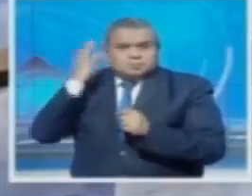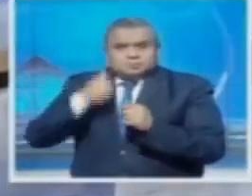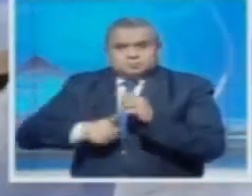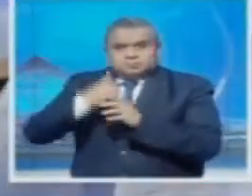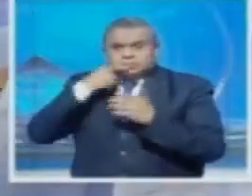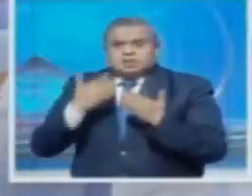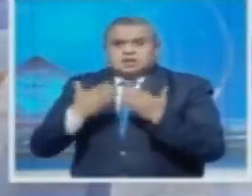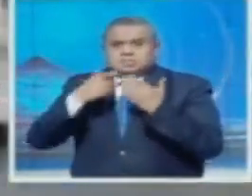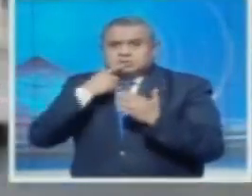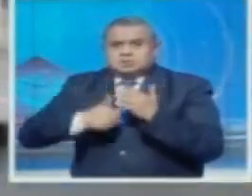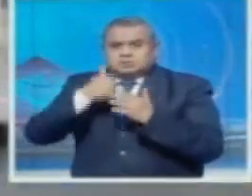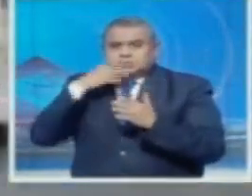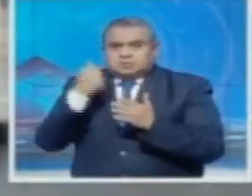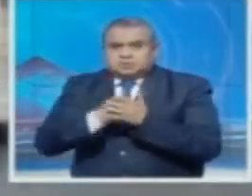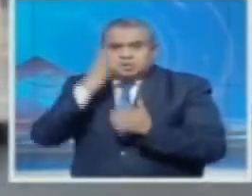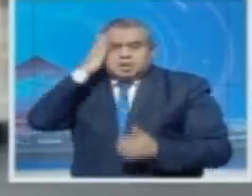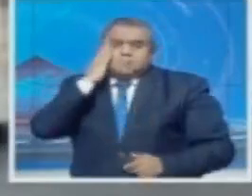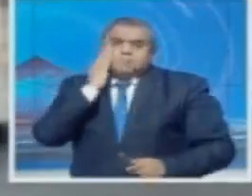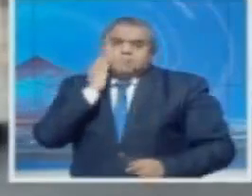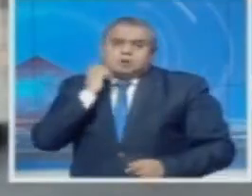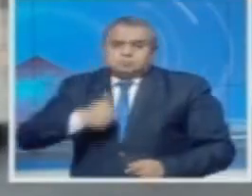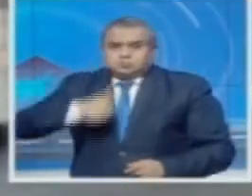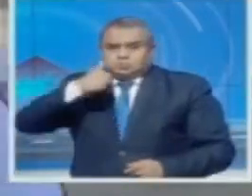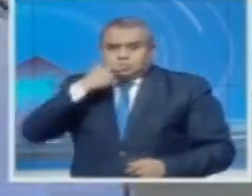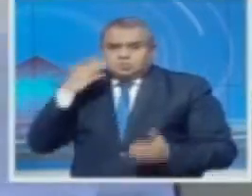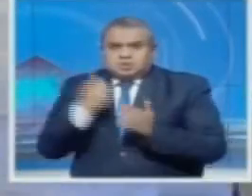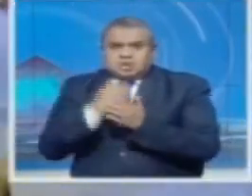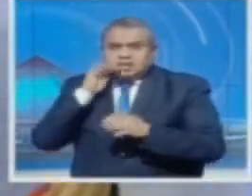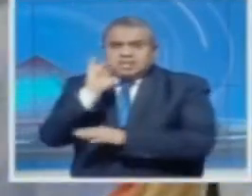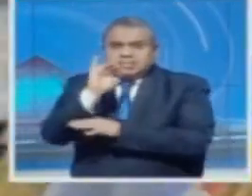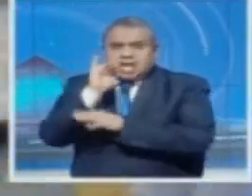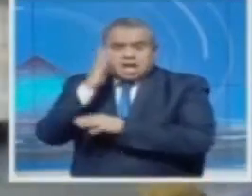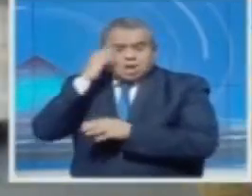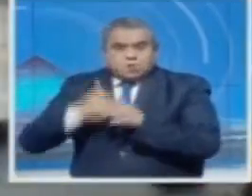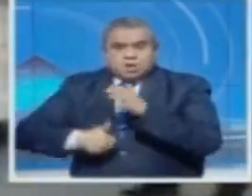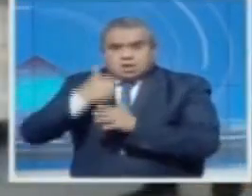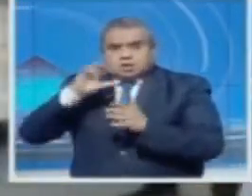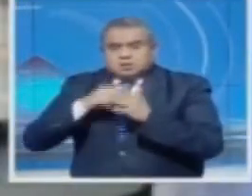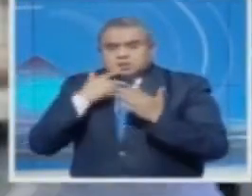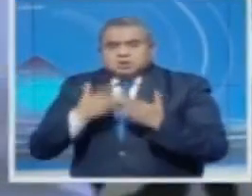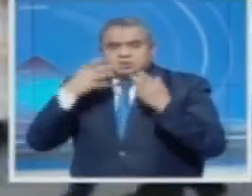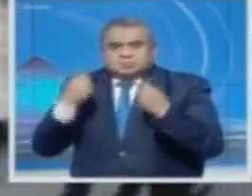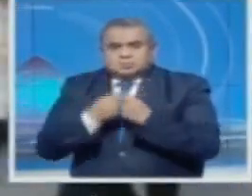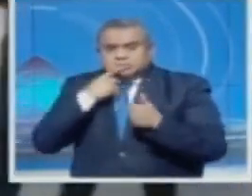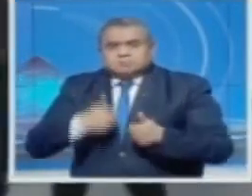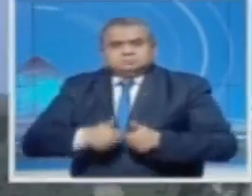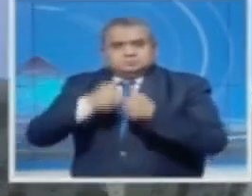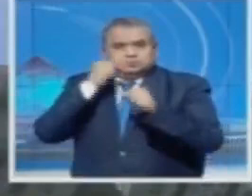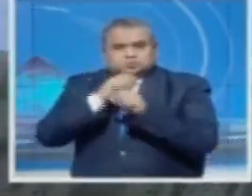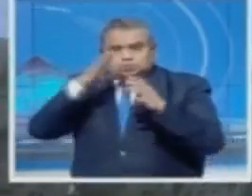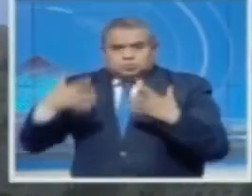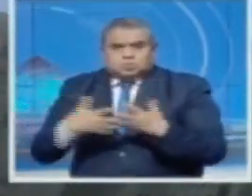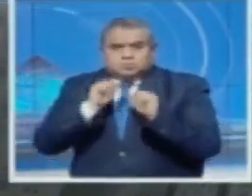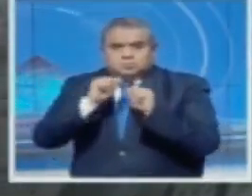في الدعاء والصلاة وادعي. متعة جميلة وأحلى حاجة، والبعثة بصراحة شايفة كل حاجة تمام.